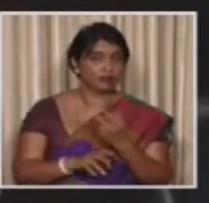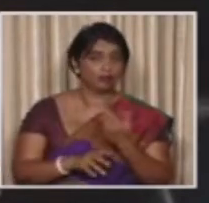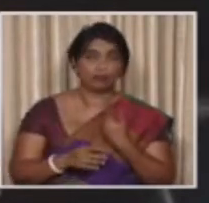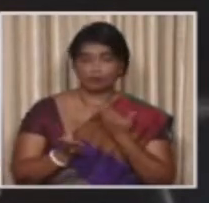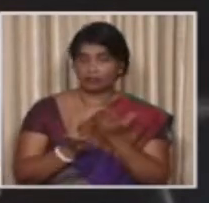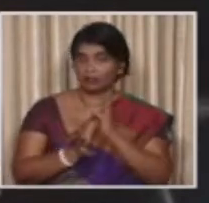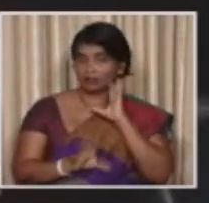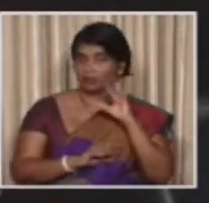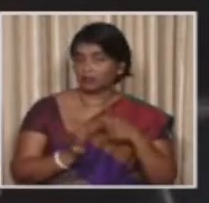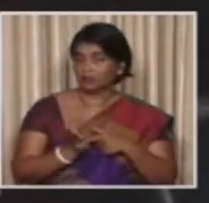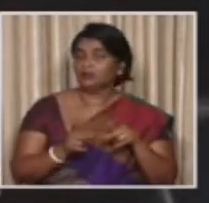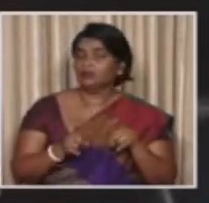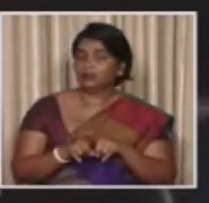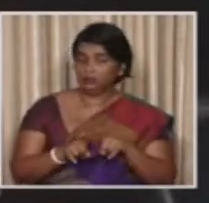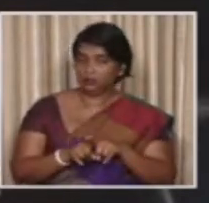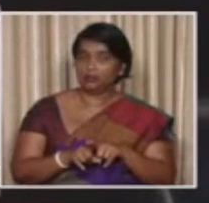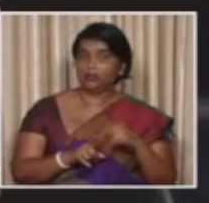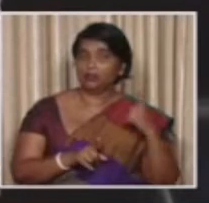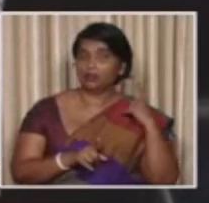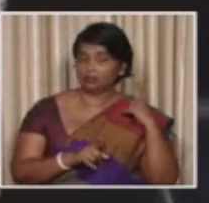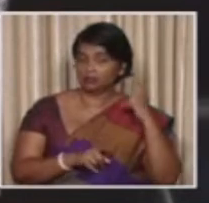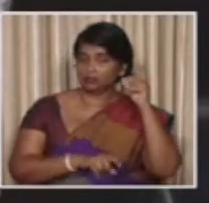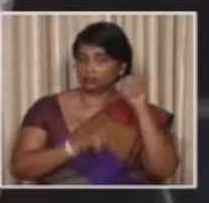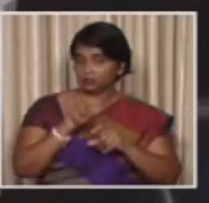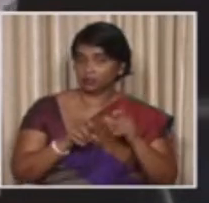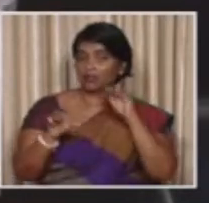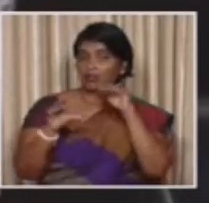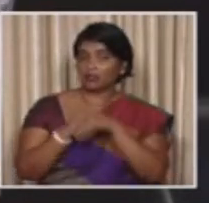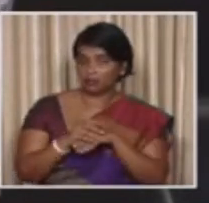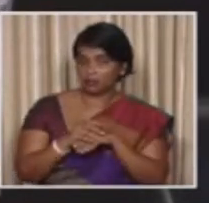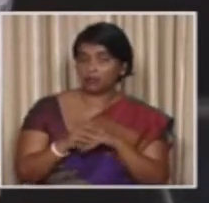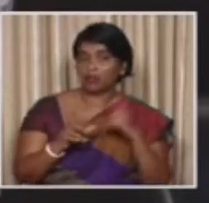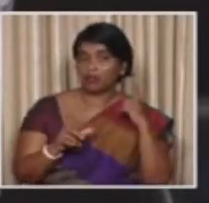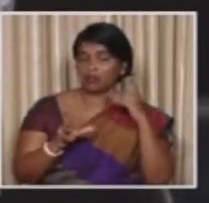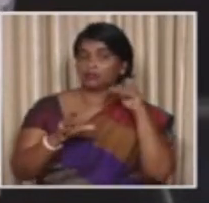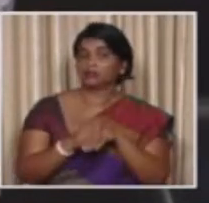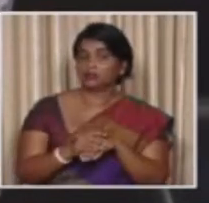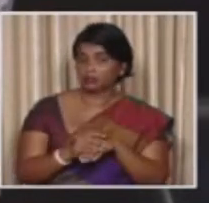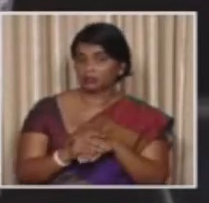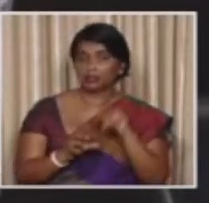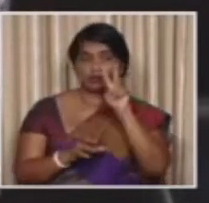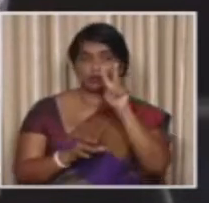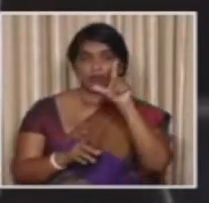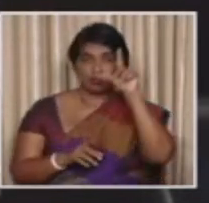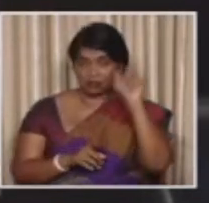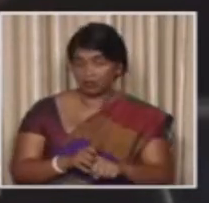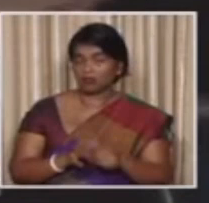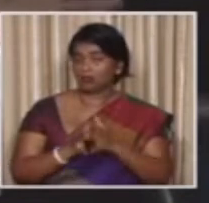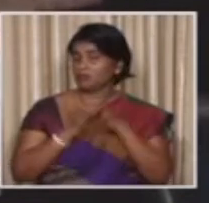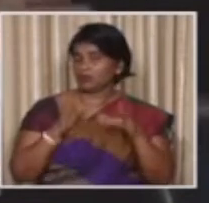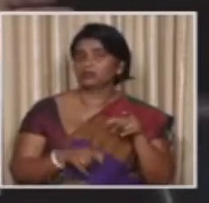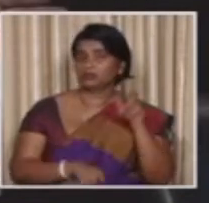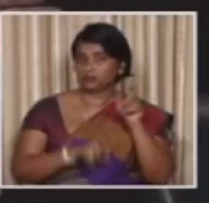ළඟ තියෙන සංඛ්‍යාල එකන වල හැටියට හමුදාවන් ඇතුලේ යුද හමුදාව ඇතුලේ 27000කට ආසන්න